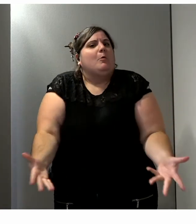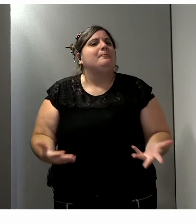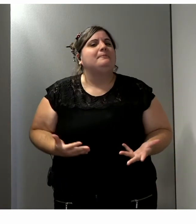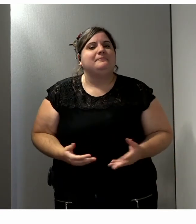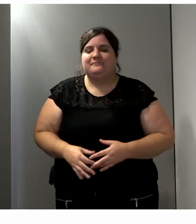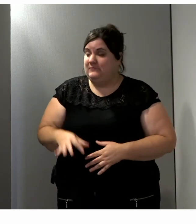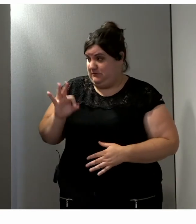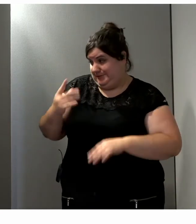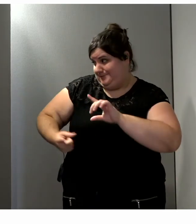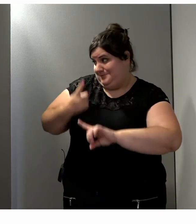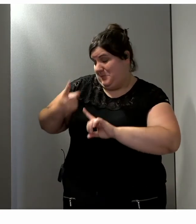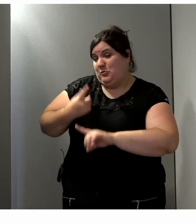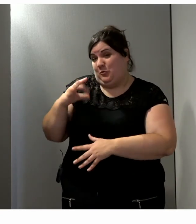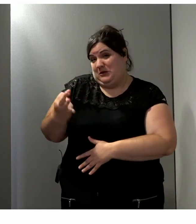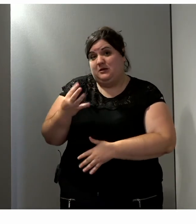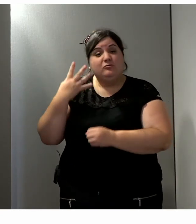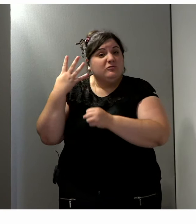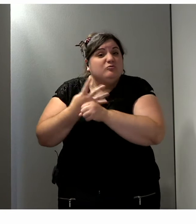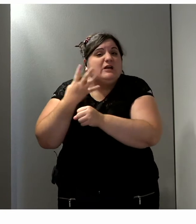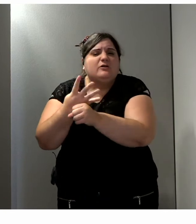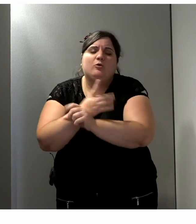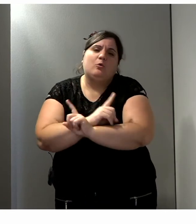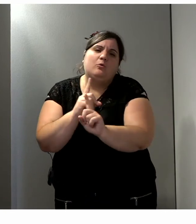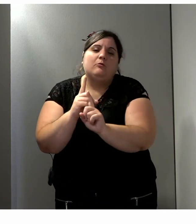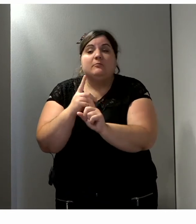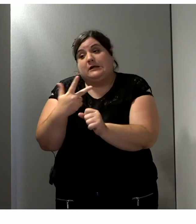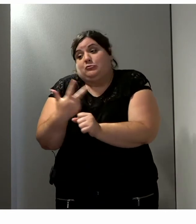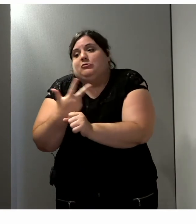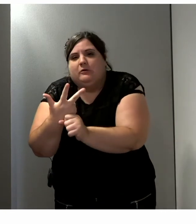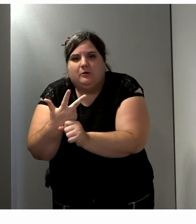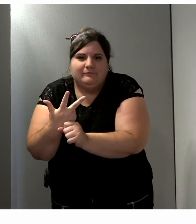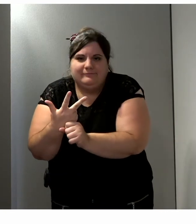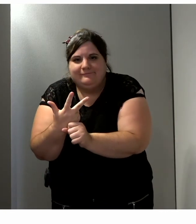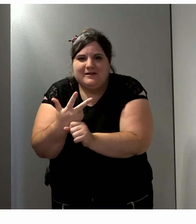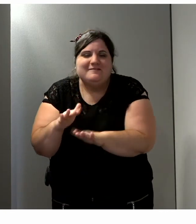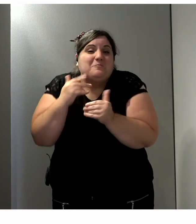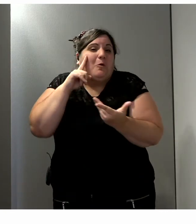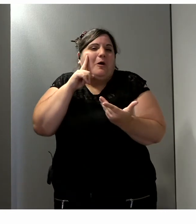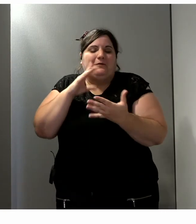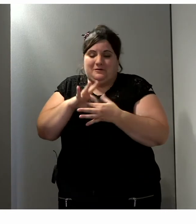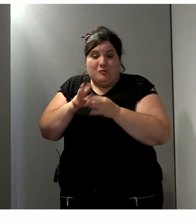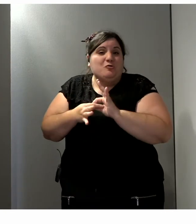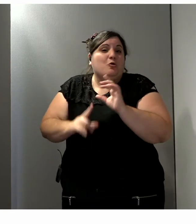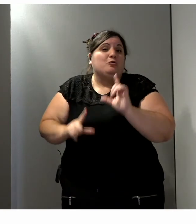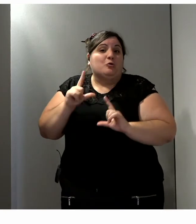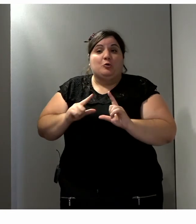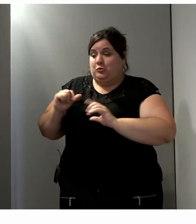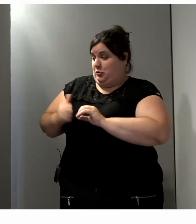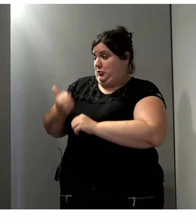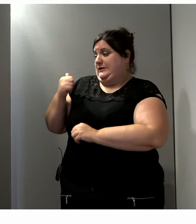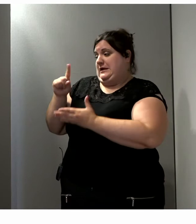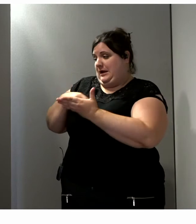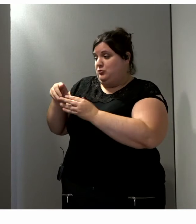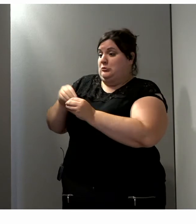un rendez-vous tous les 4 ans. Bon là, ça sera tous les 3 ans, puisque les Jeux de Tokyo ont été déplacés dans le temps.